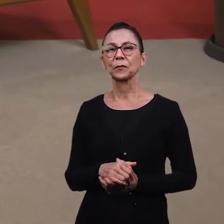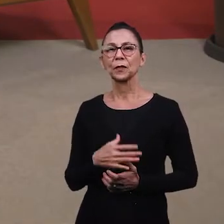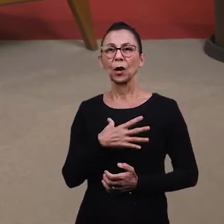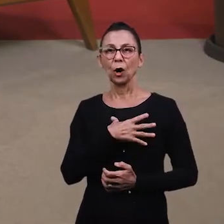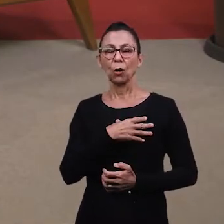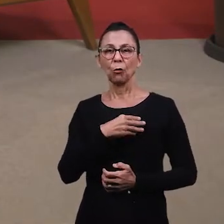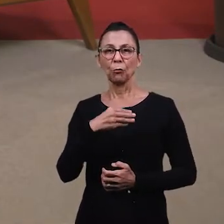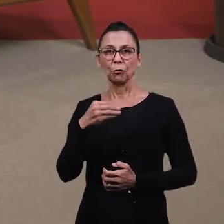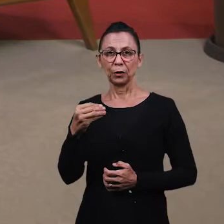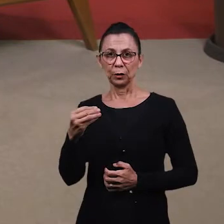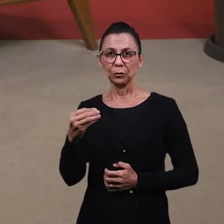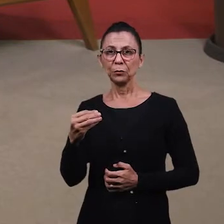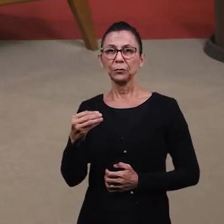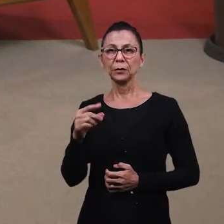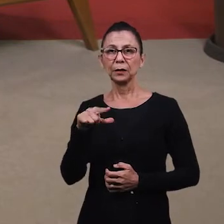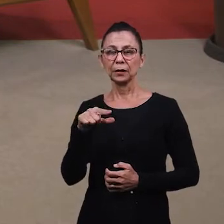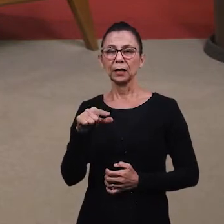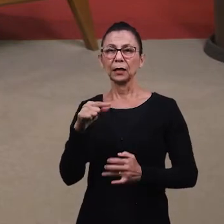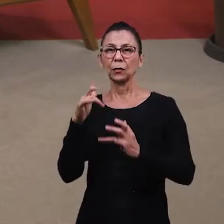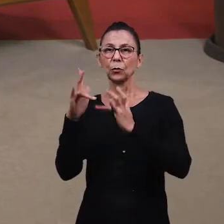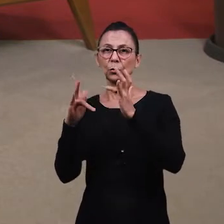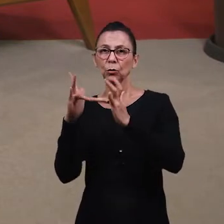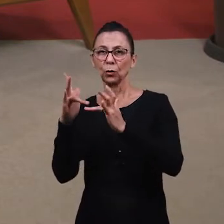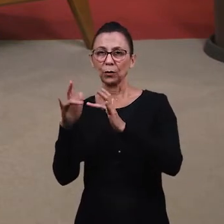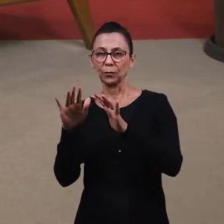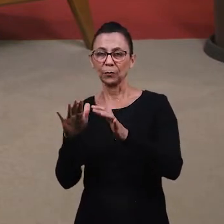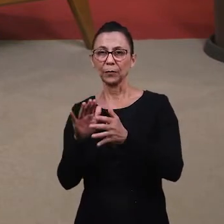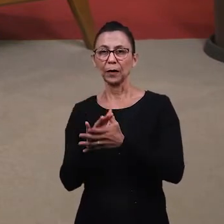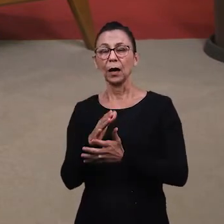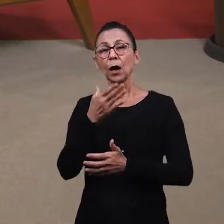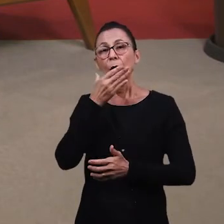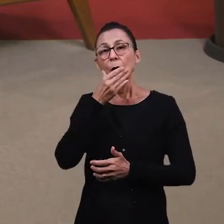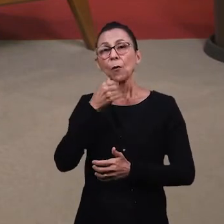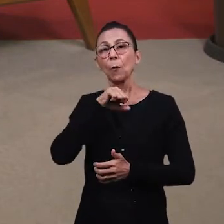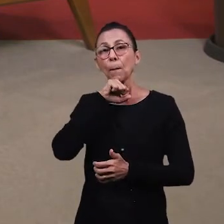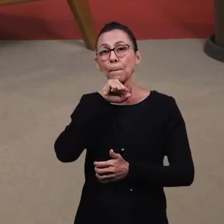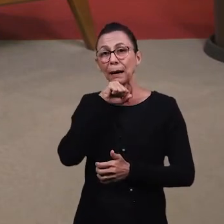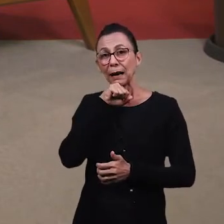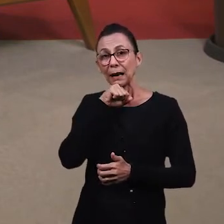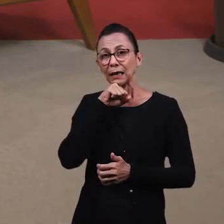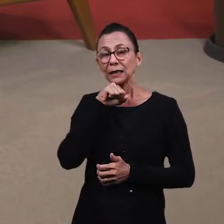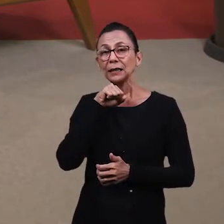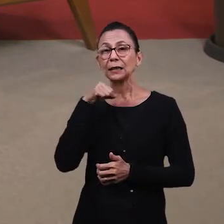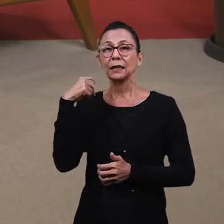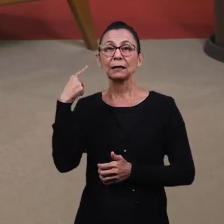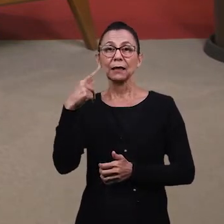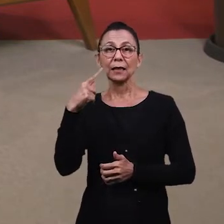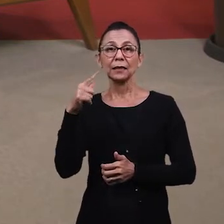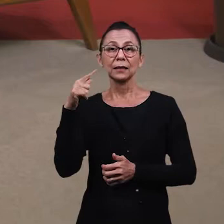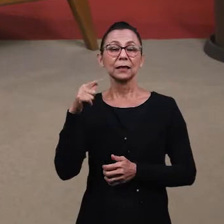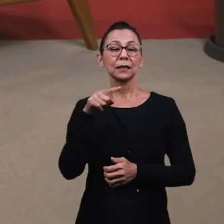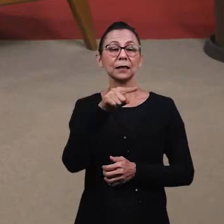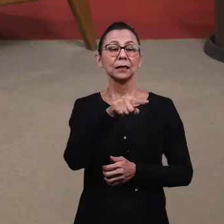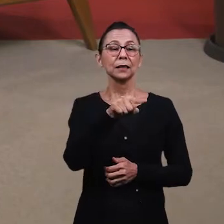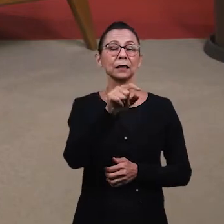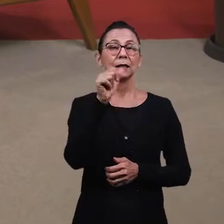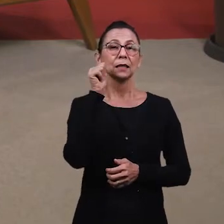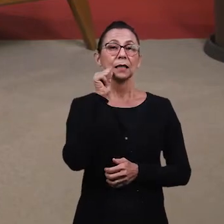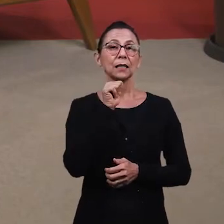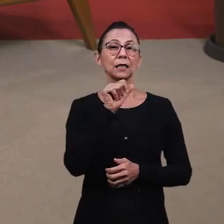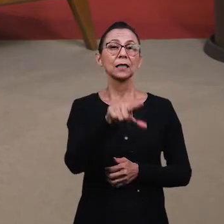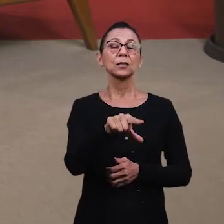cette recherche. C'est que celui qui choisissait la fiancée était le père du fiancé. Donc